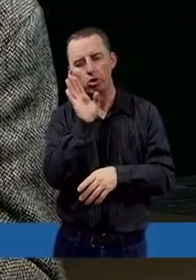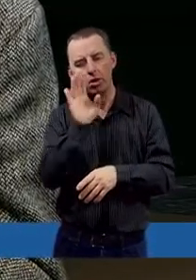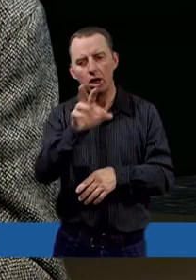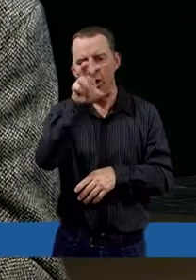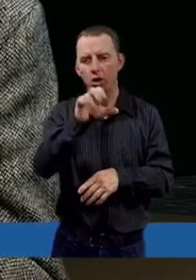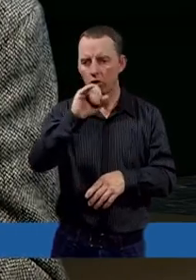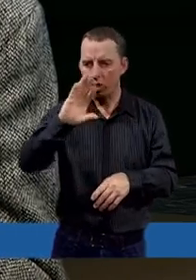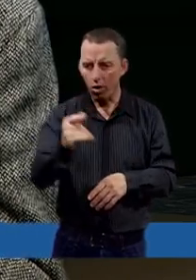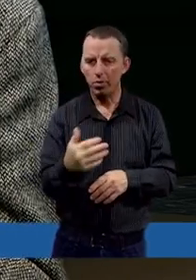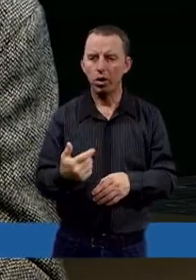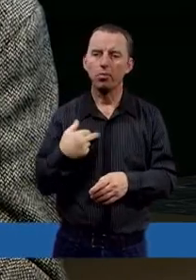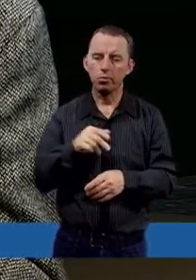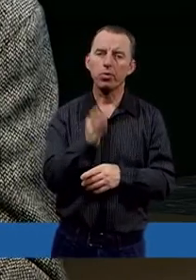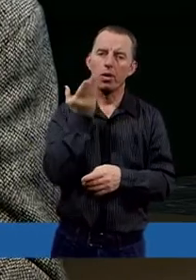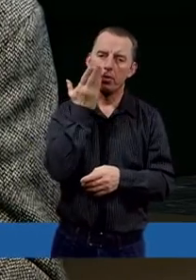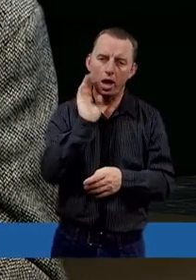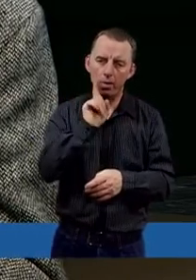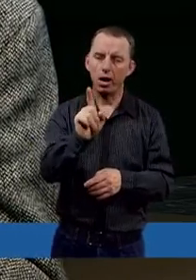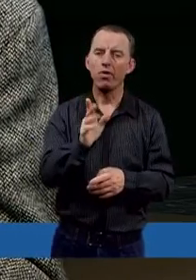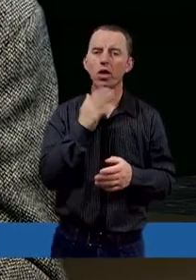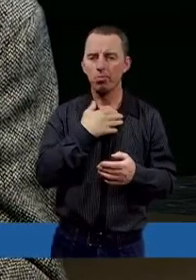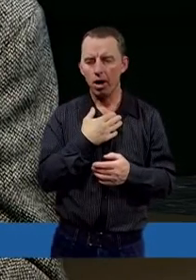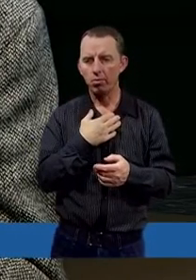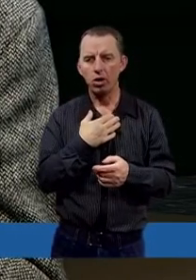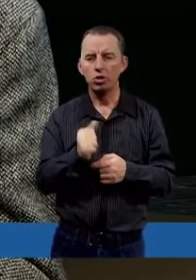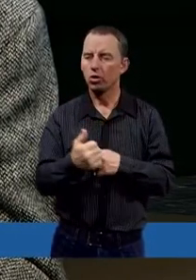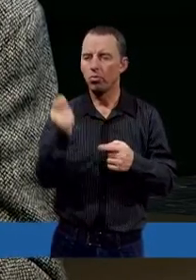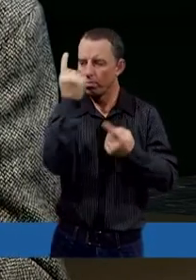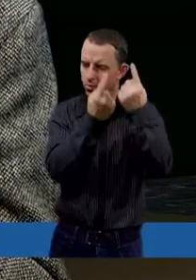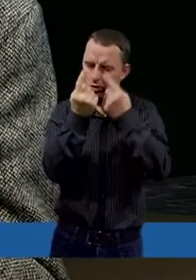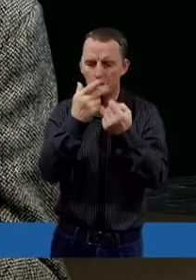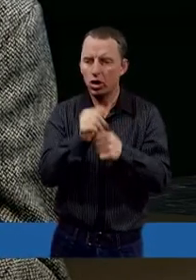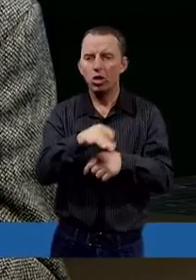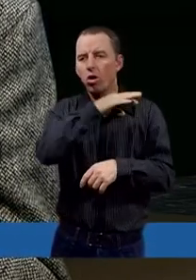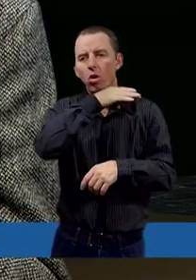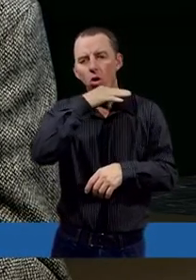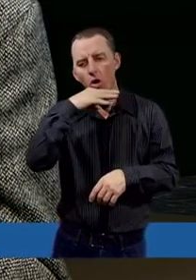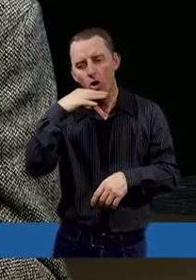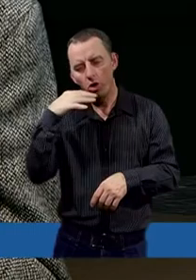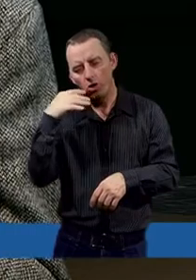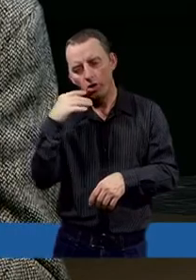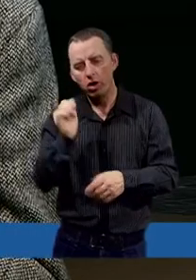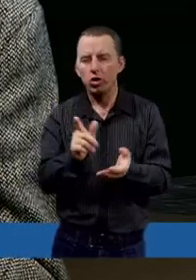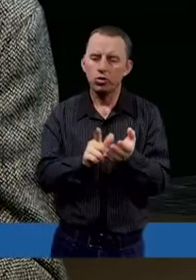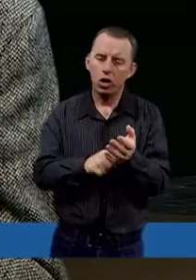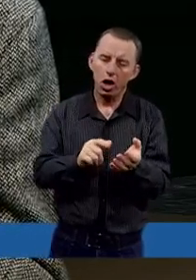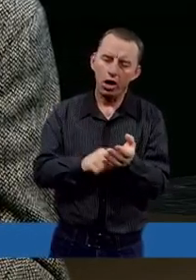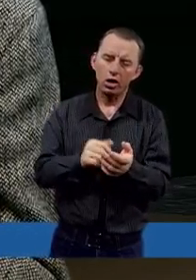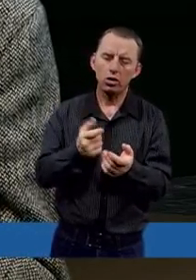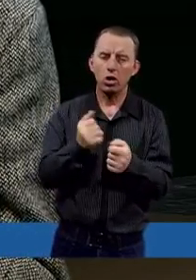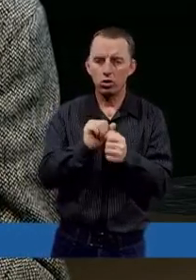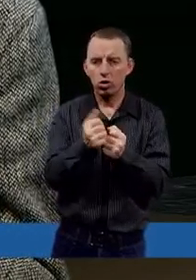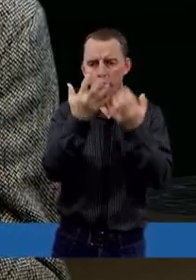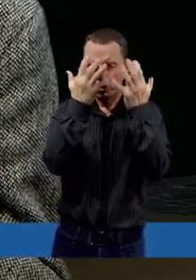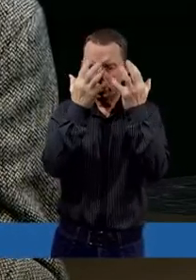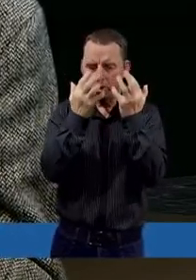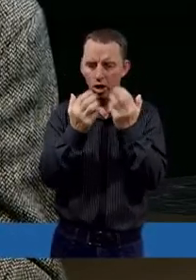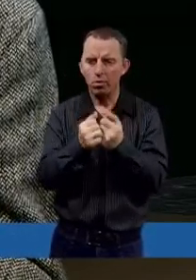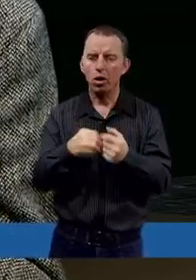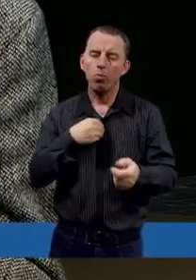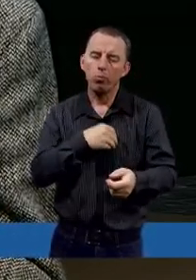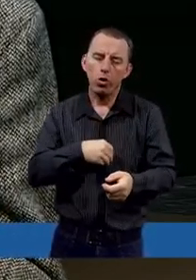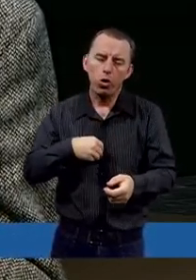przechodził, mamy naprawdę bardzo, nasze myśli nie są kolorowe. One są, ja bym powiedział, bardzo często takie ciemne,